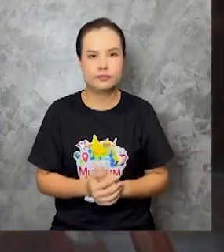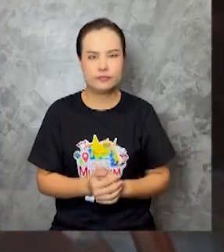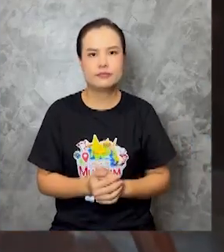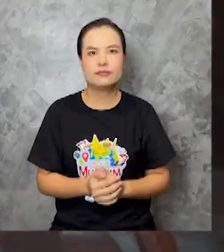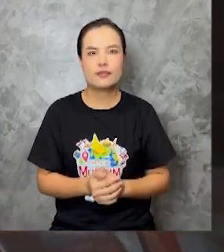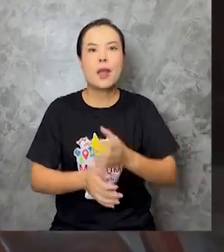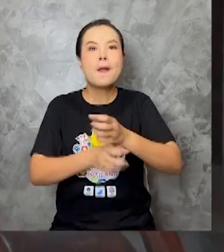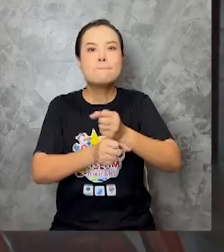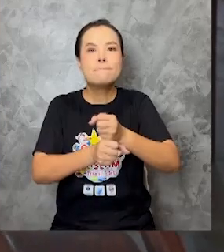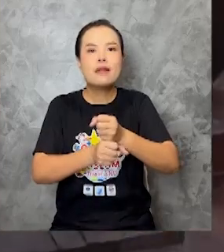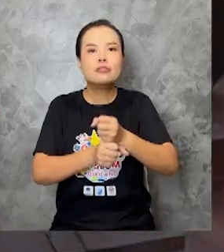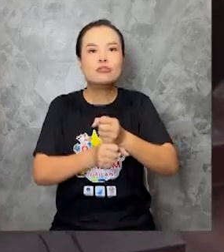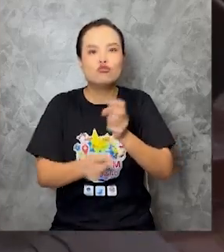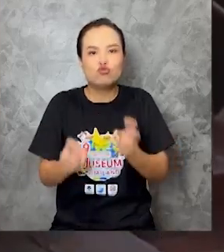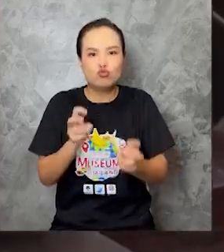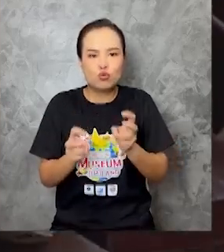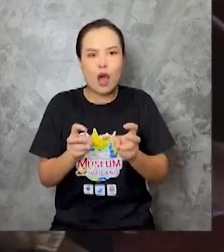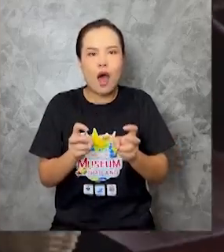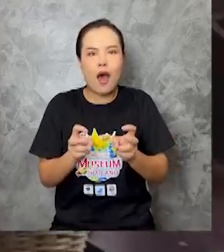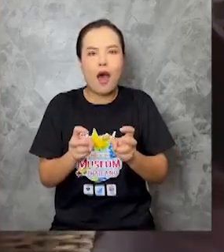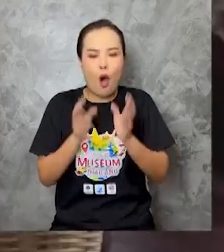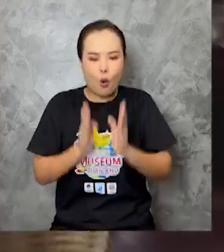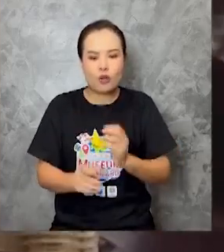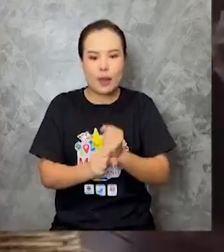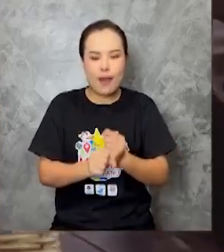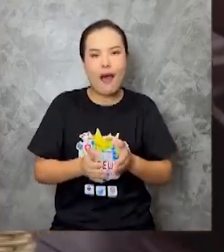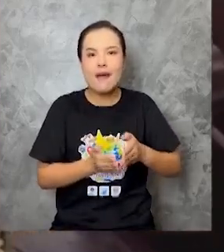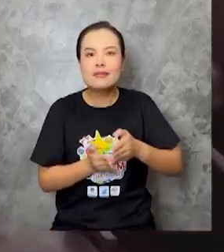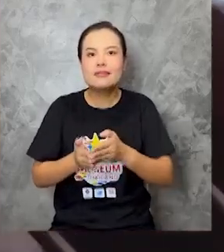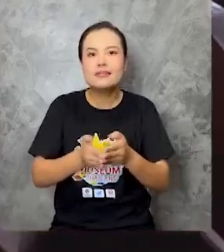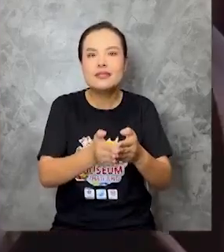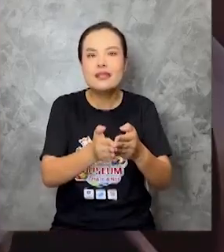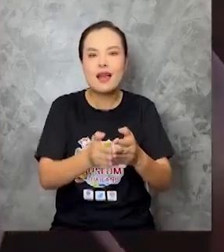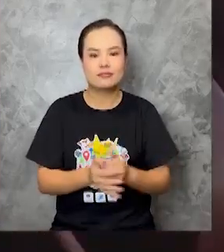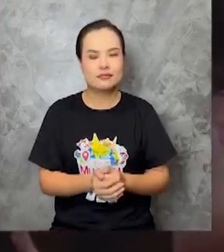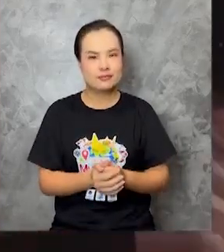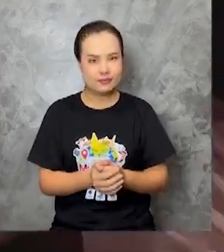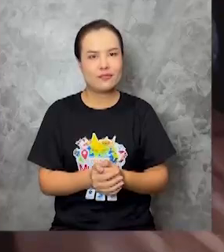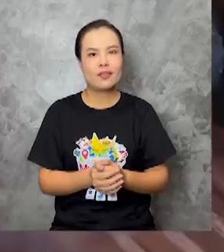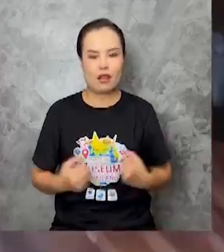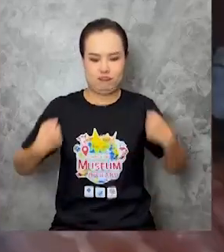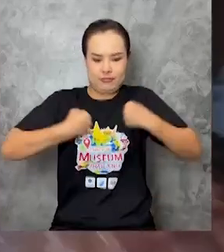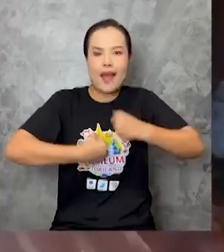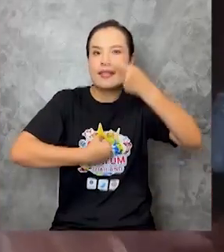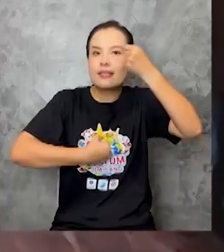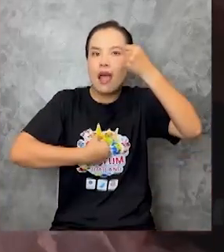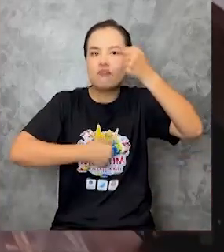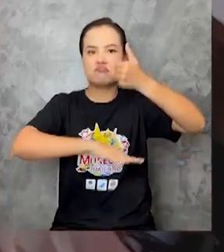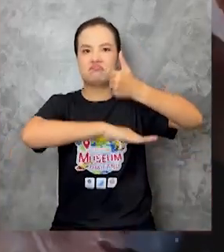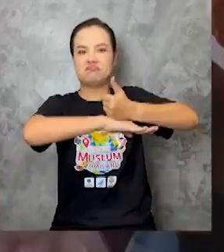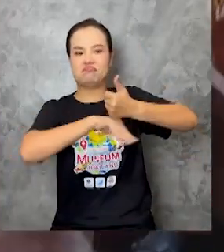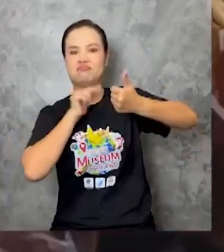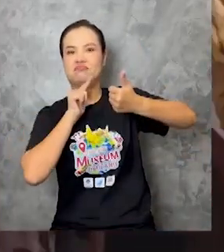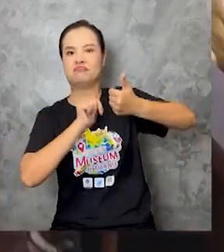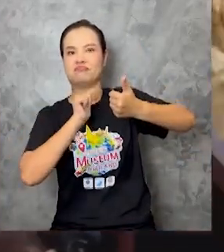ในเรือบ้างเอาแบบคร่าวๆก็ได้ครับ รูปปั้นเนี่ยก็คือเป็นเขาเรียกจำลองลูกเรือครับที่อยู่บนเรือในสมัยก่อนอย่างเช่นข้างบนจะเห็นมันมีคนใส่ชุดสีด